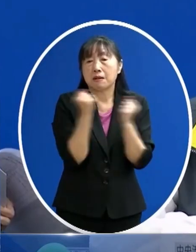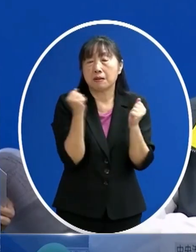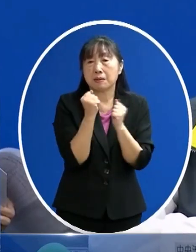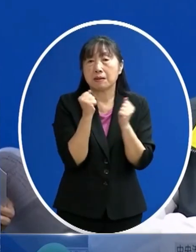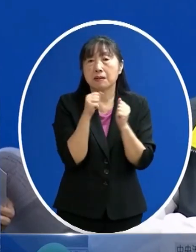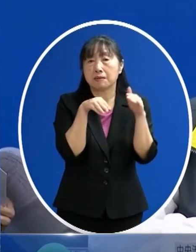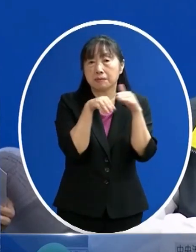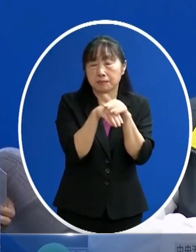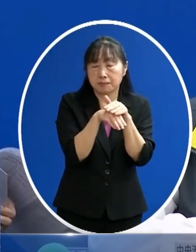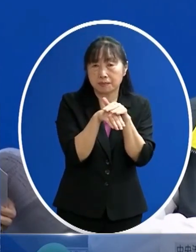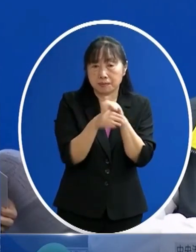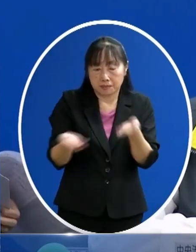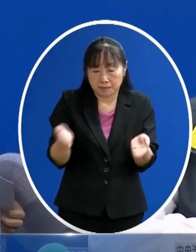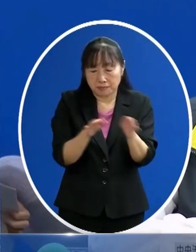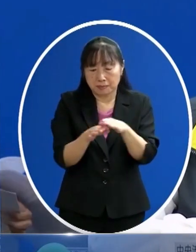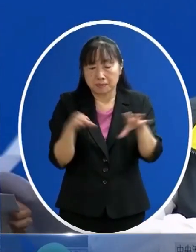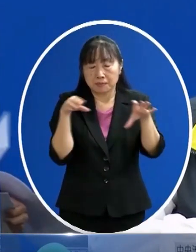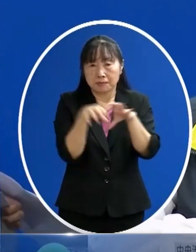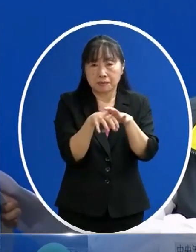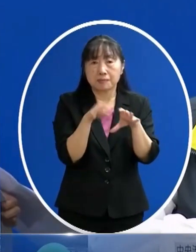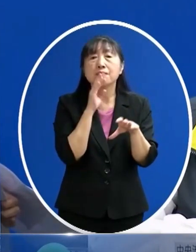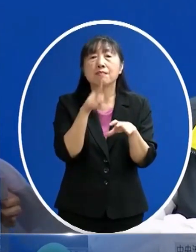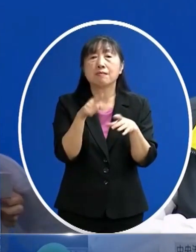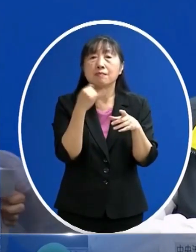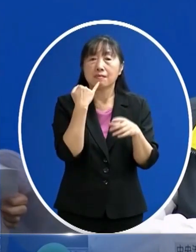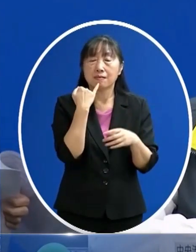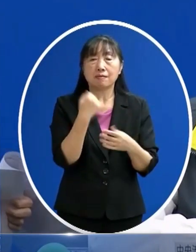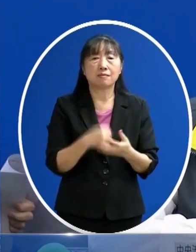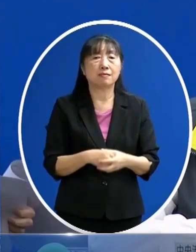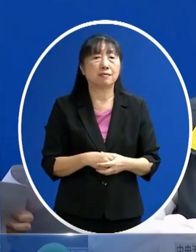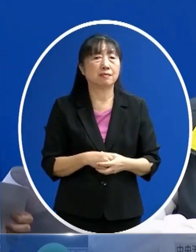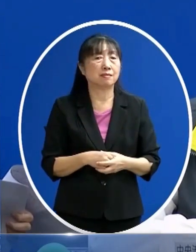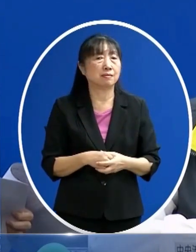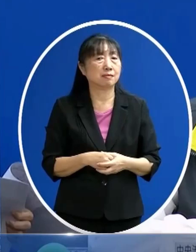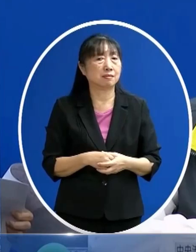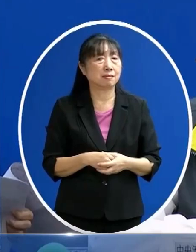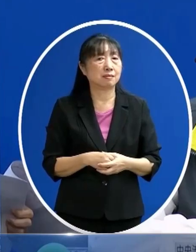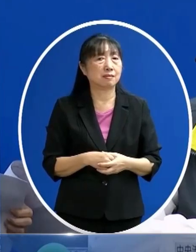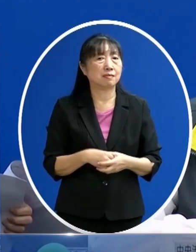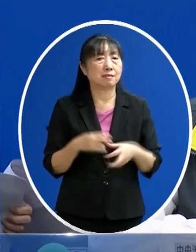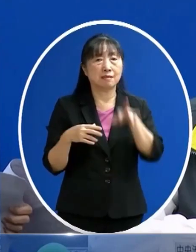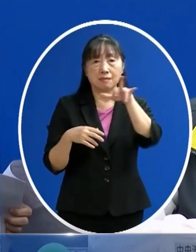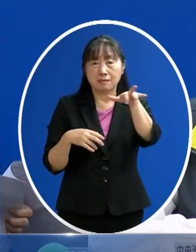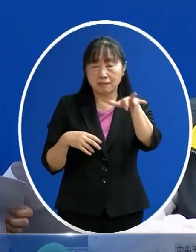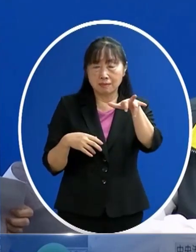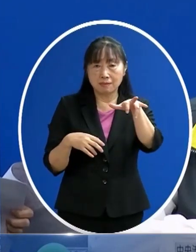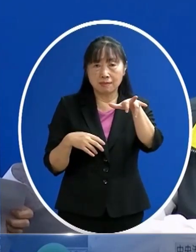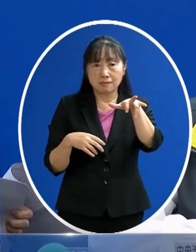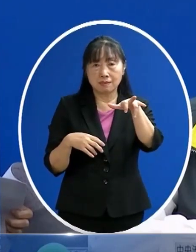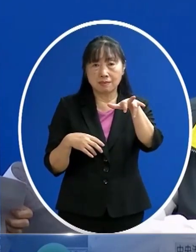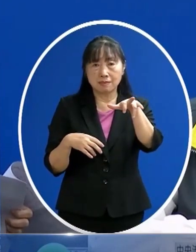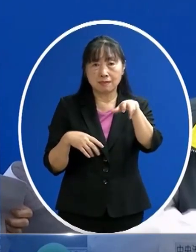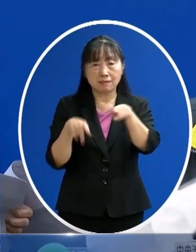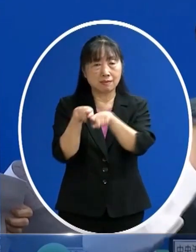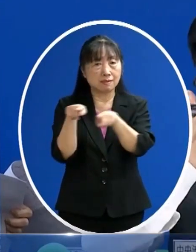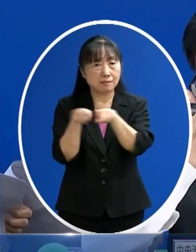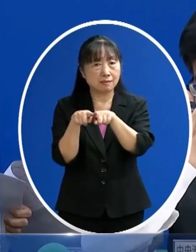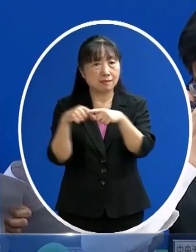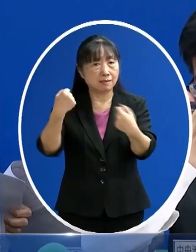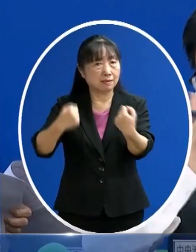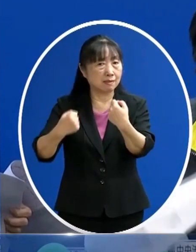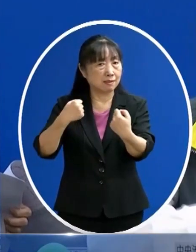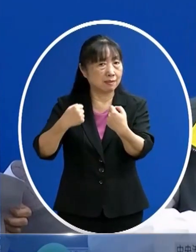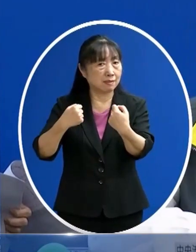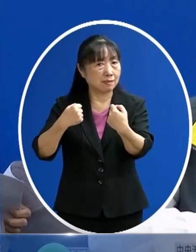箱来包装运送，所以它可以在这个飞机还有这个一般的这个运输